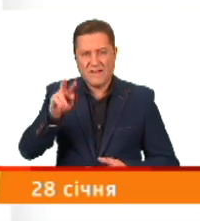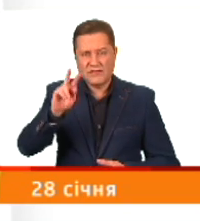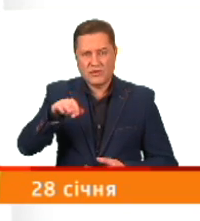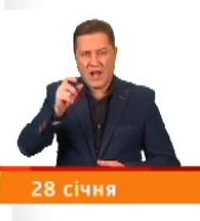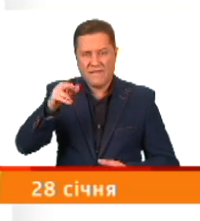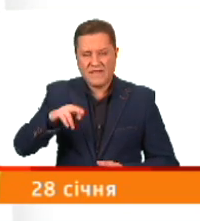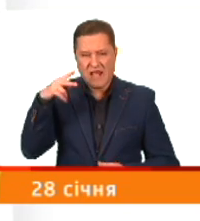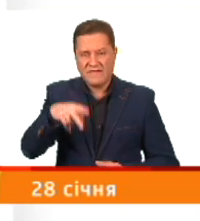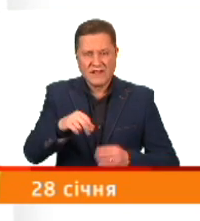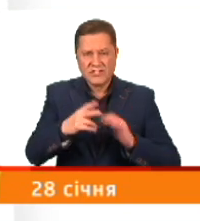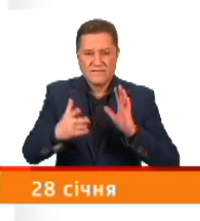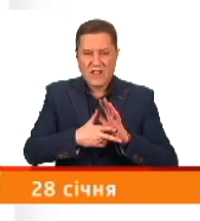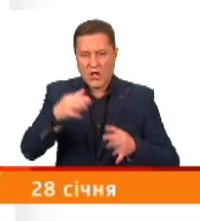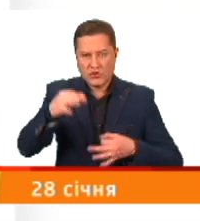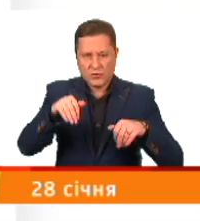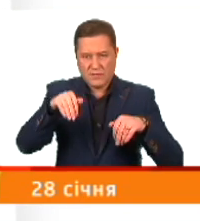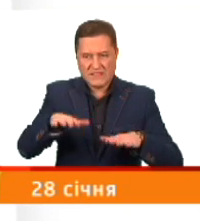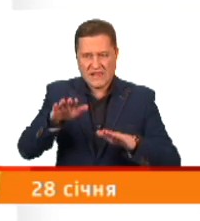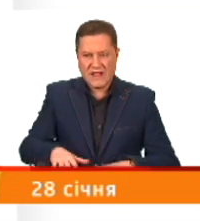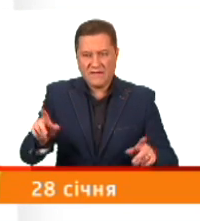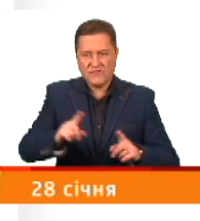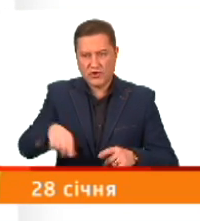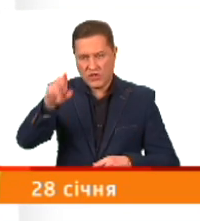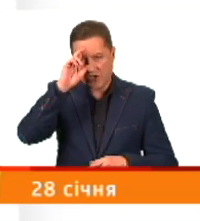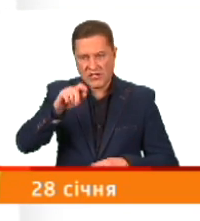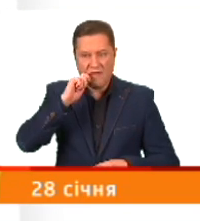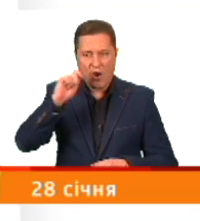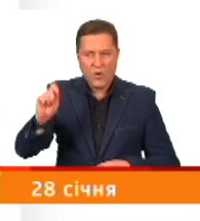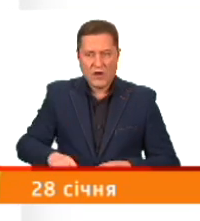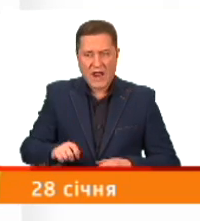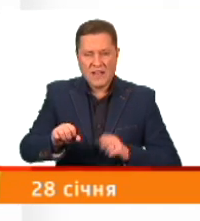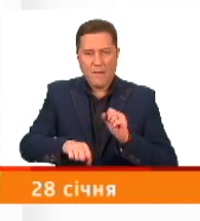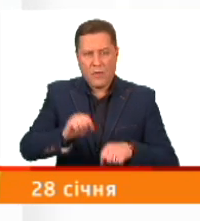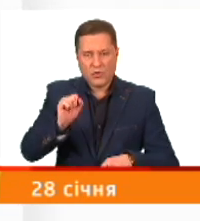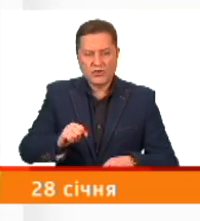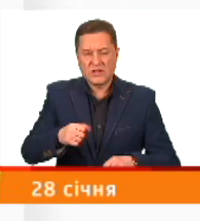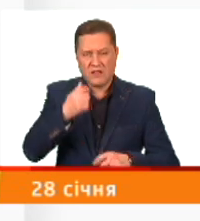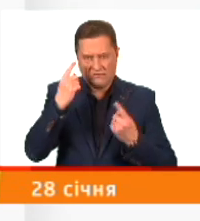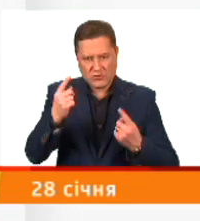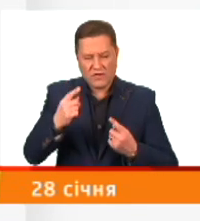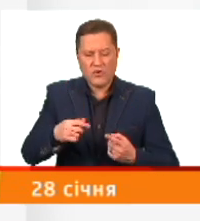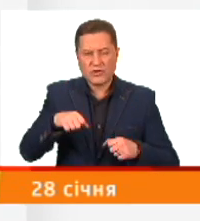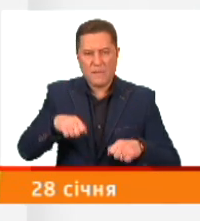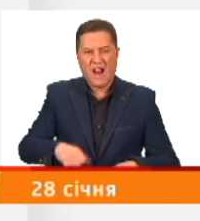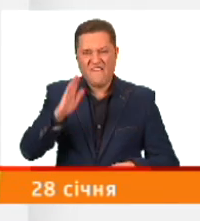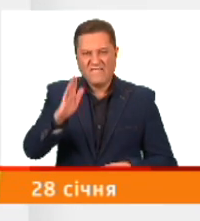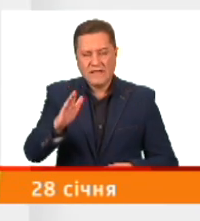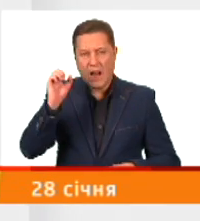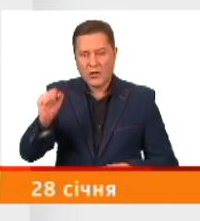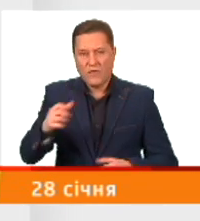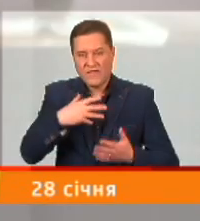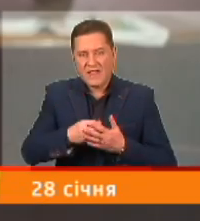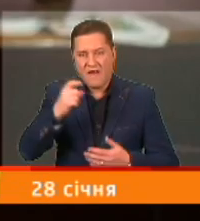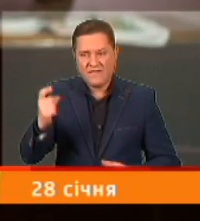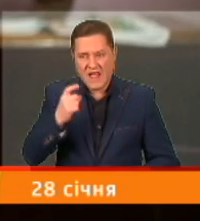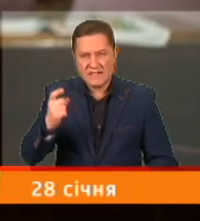травня 2018-го суд постановив, що держава Україна порушила основоположне право Віктора Антоновича на